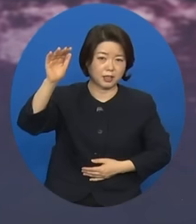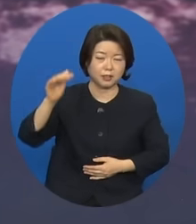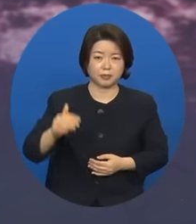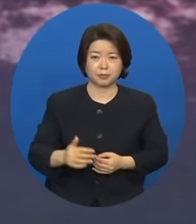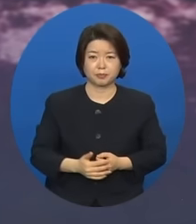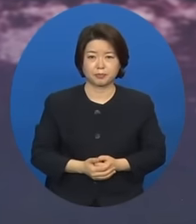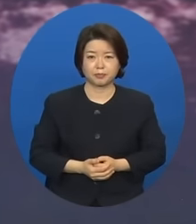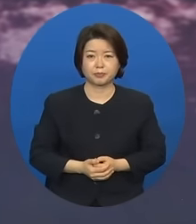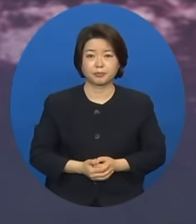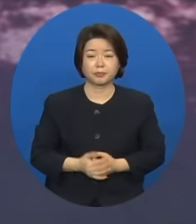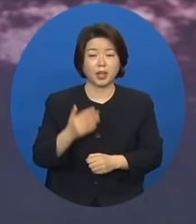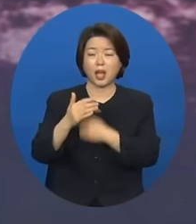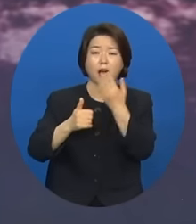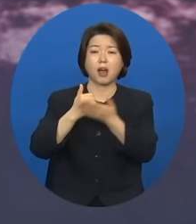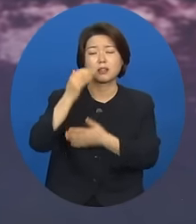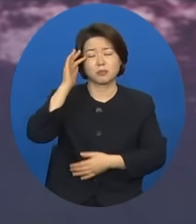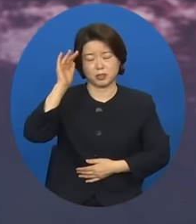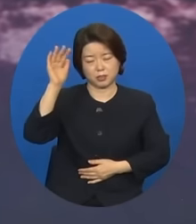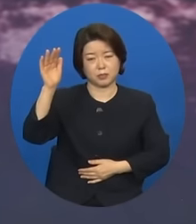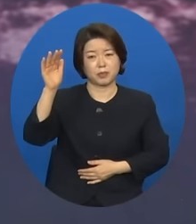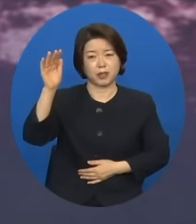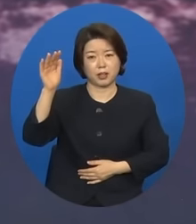그립다 하나님이